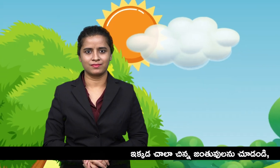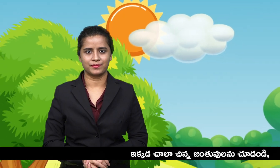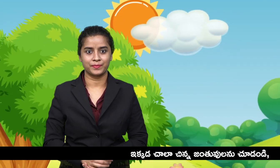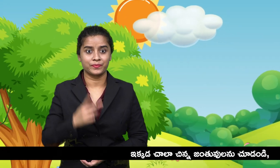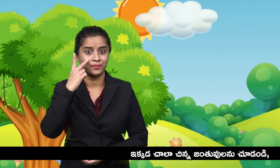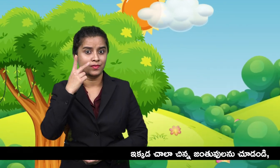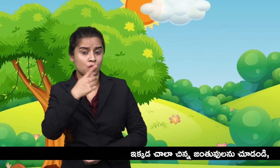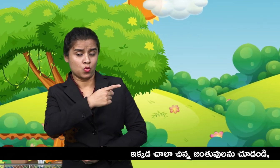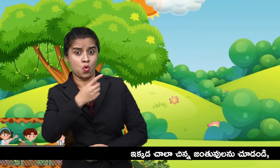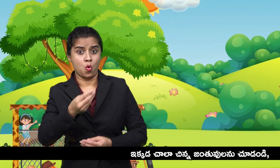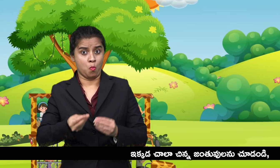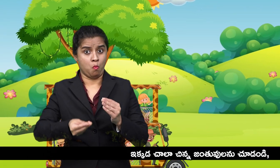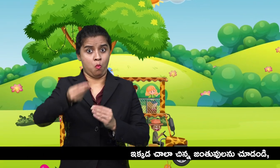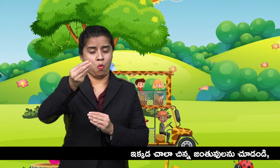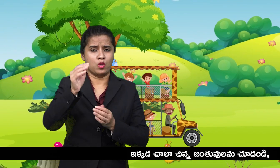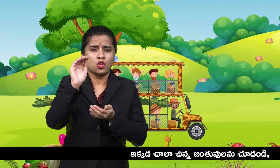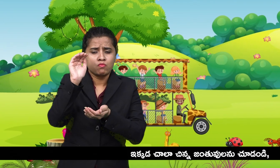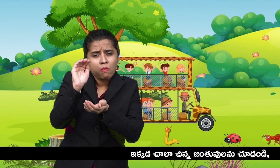ఇక్కడ చాలా చిన్న జంతువులను చూడండి.